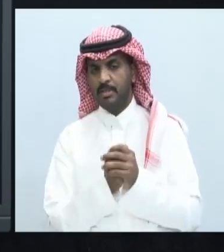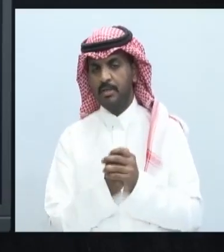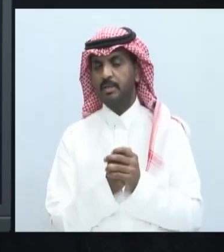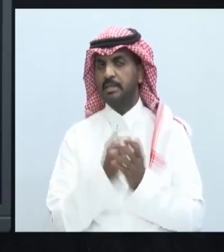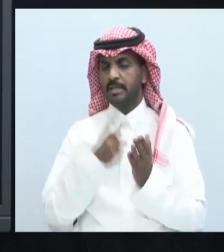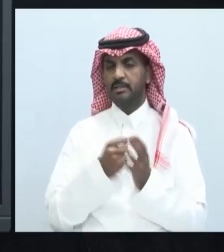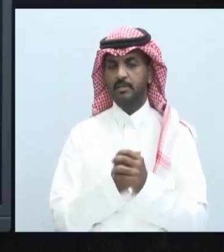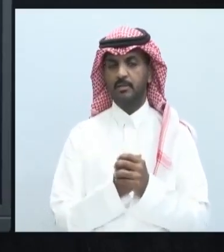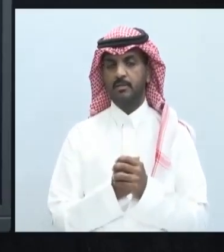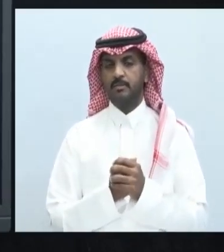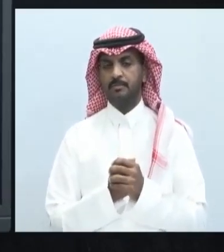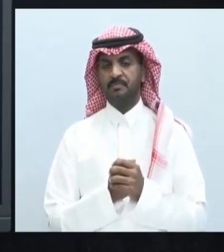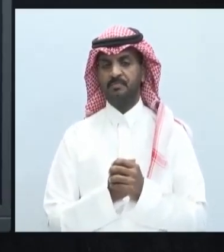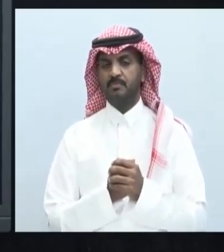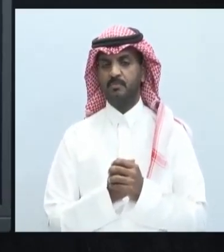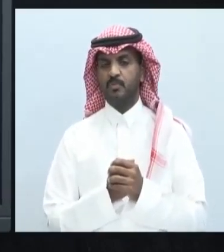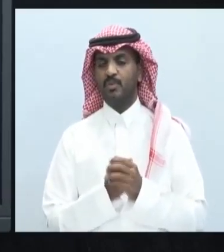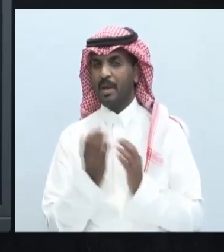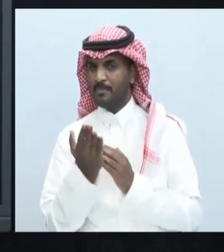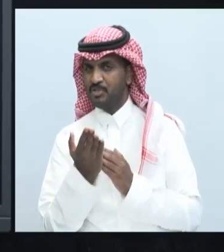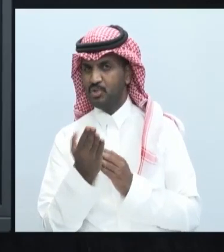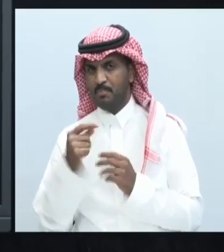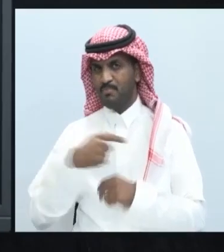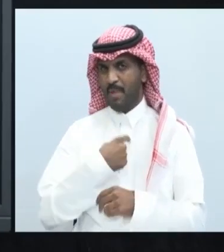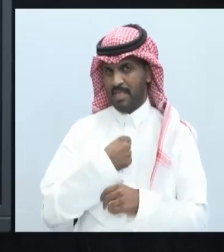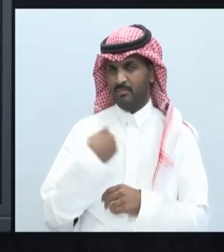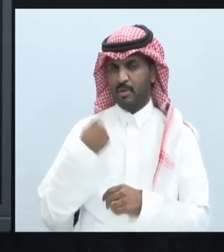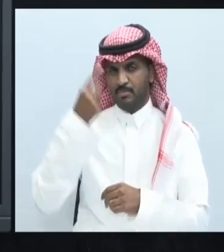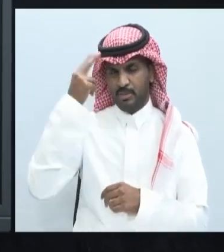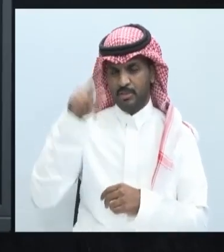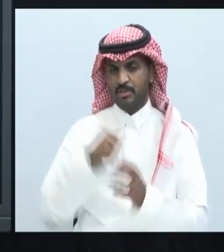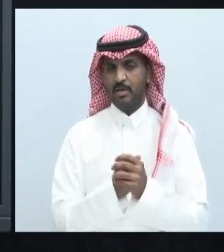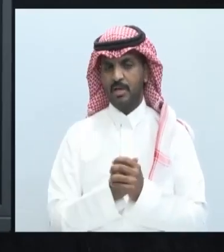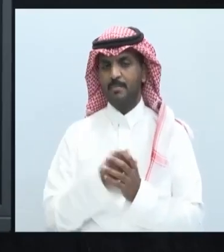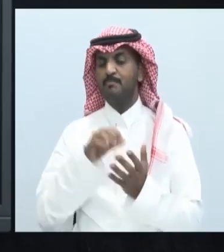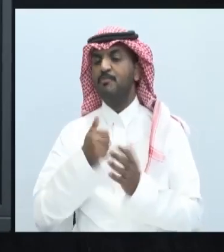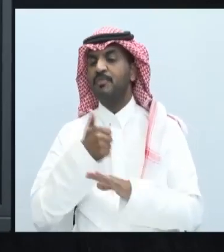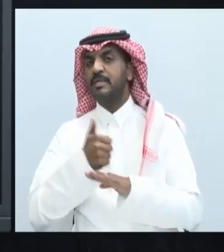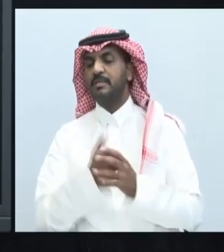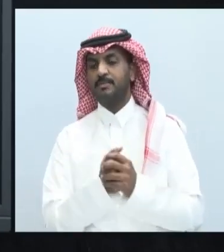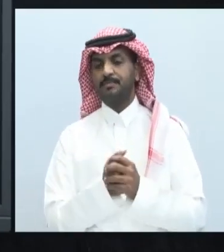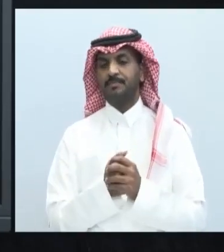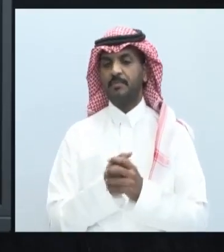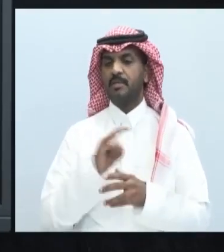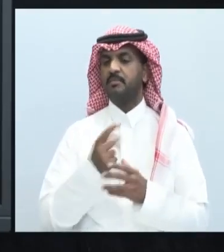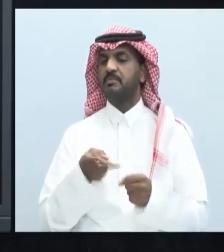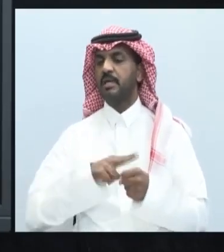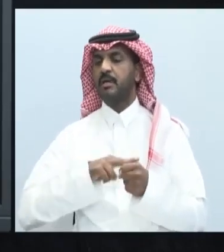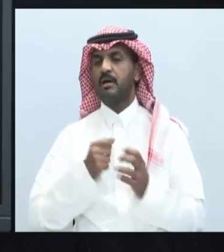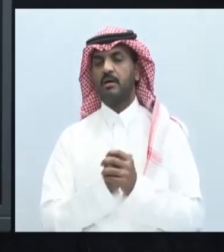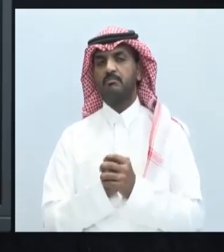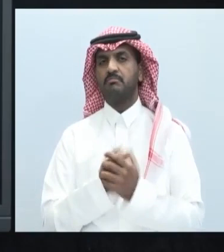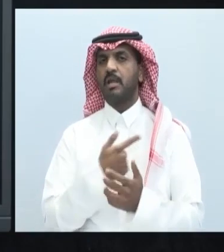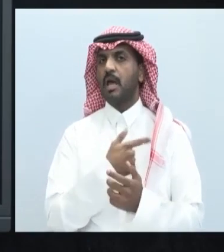يمكن استخدام حقل السجل المدني كمفتاح اساسي في قاعه البيانات وذلك لعدم تكرار السجل